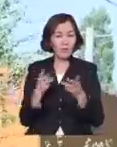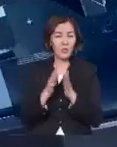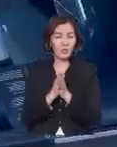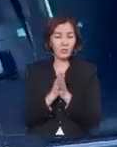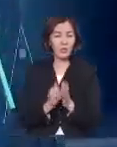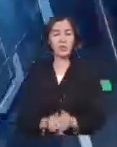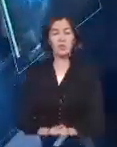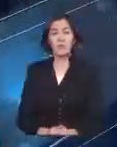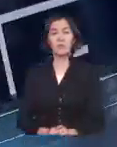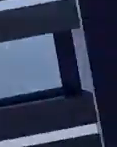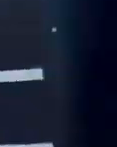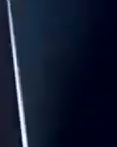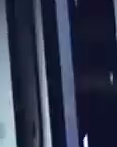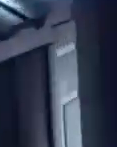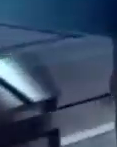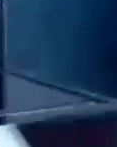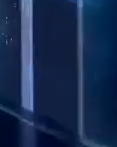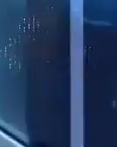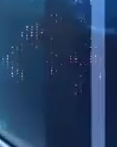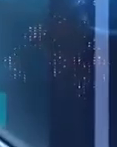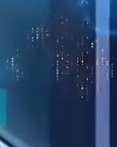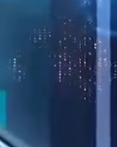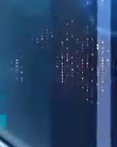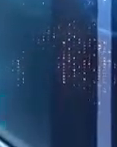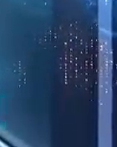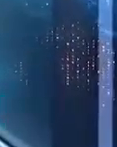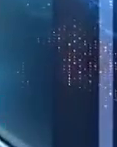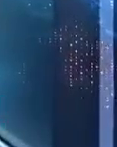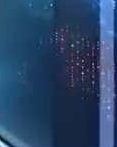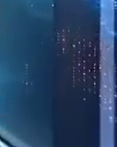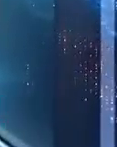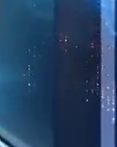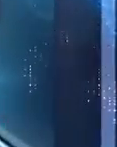отыр. Құрманжан Қасымжанұлы, Абзал Иманәлі, Жетісу арнасы.